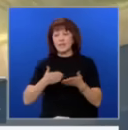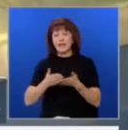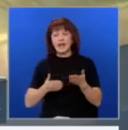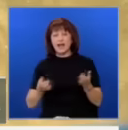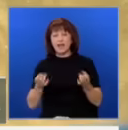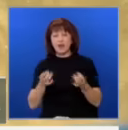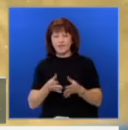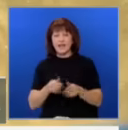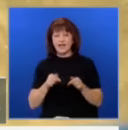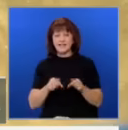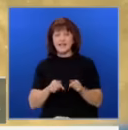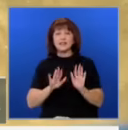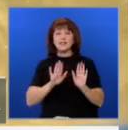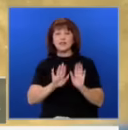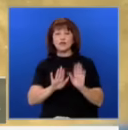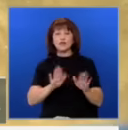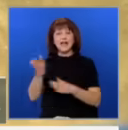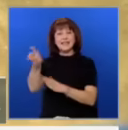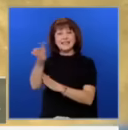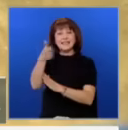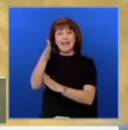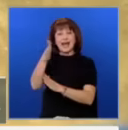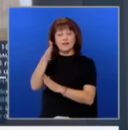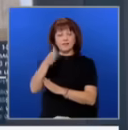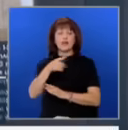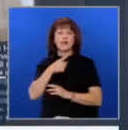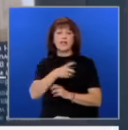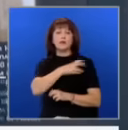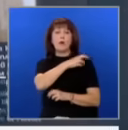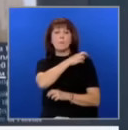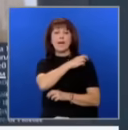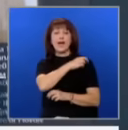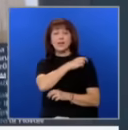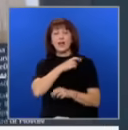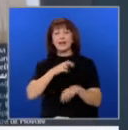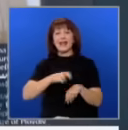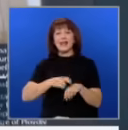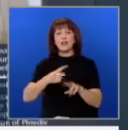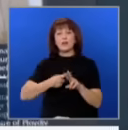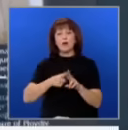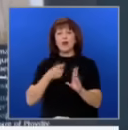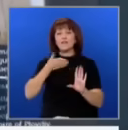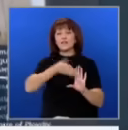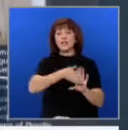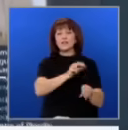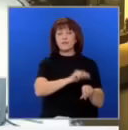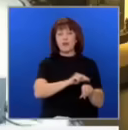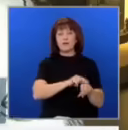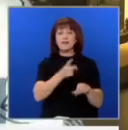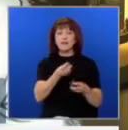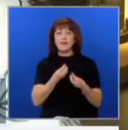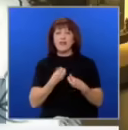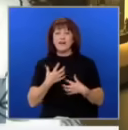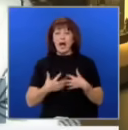мултимедия. Само днес беше изложено знамето, с което майор Данаил Николаев влиза в Пловдив. То носи емоцията на обединението,